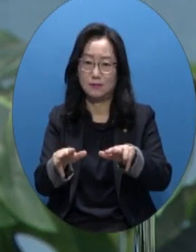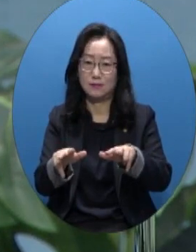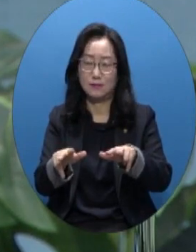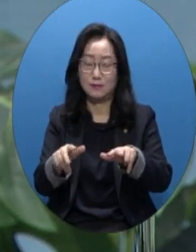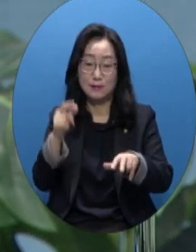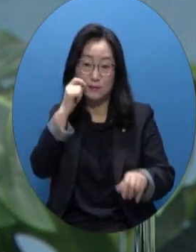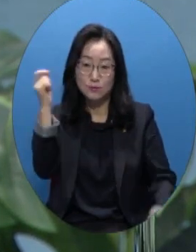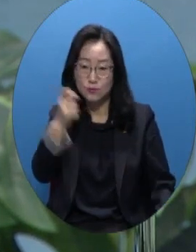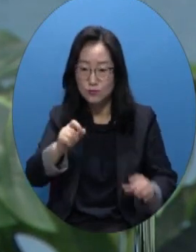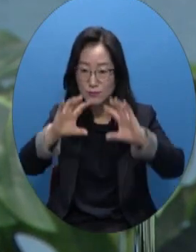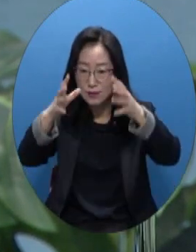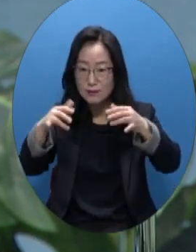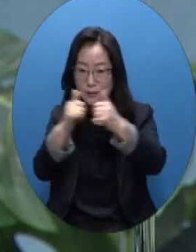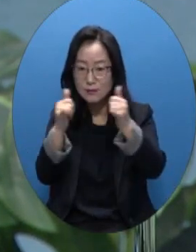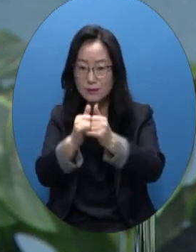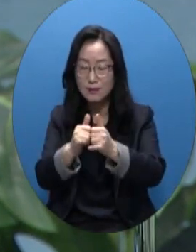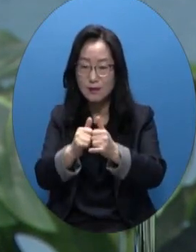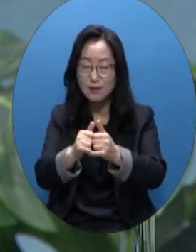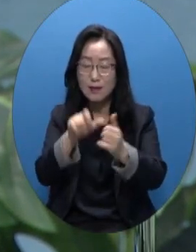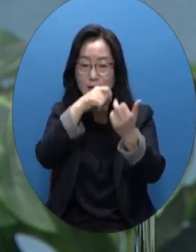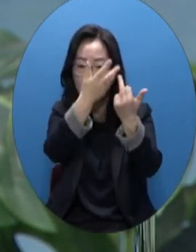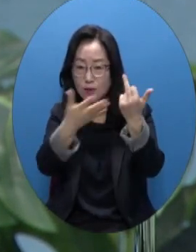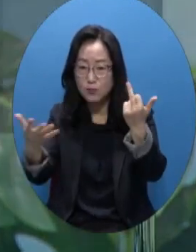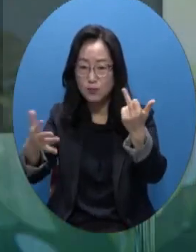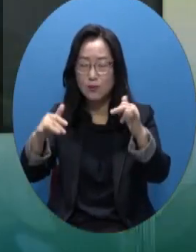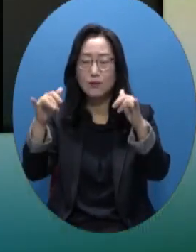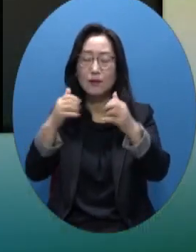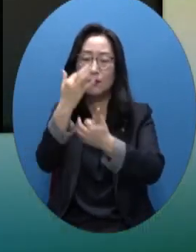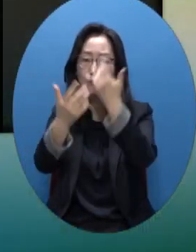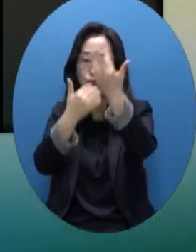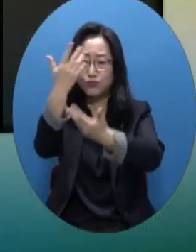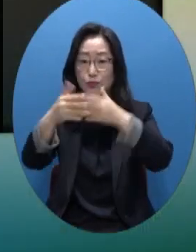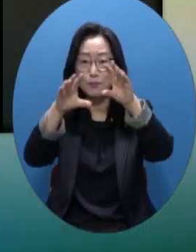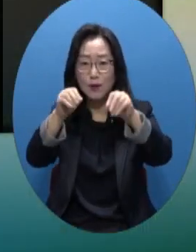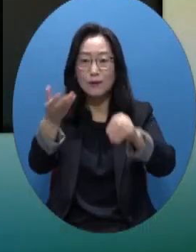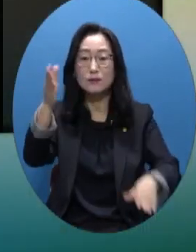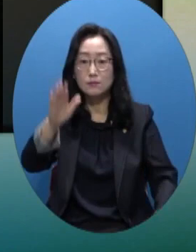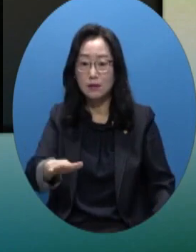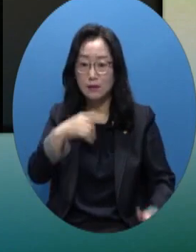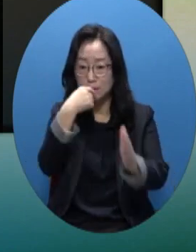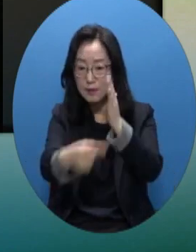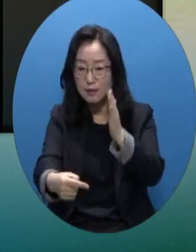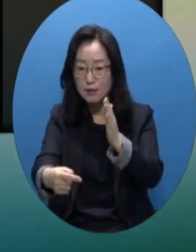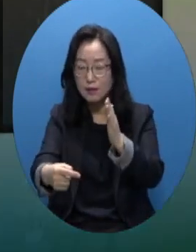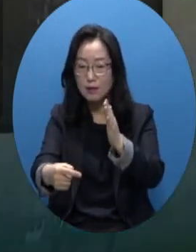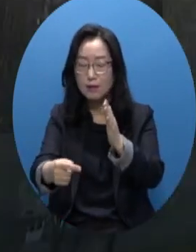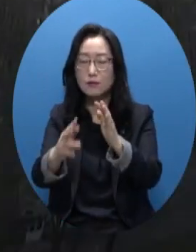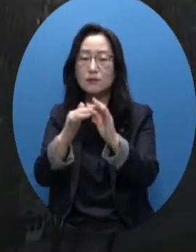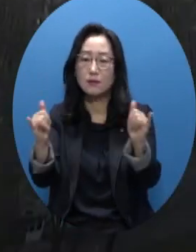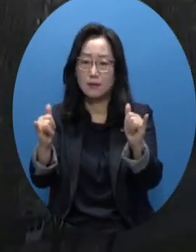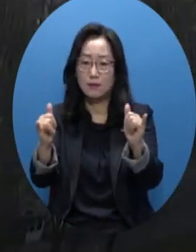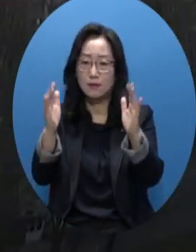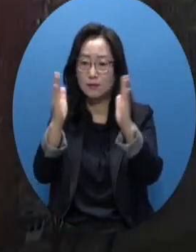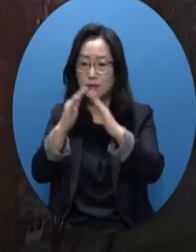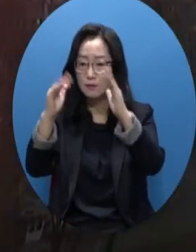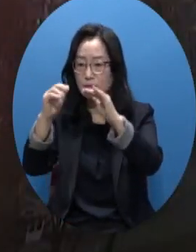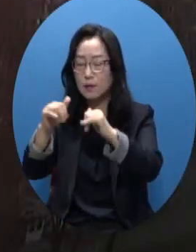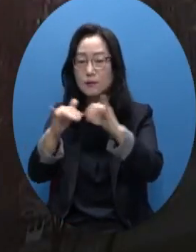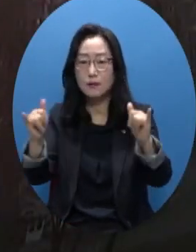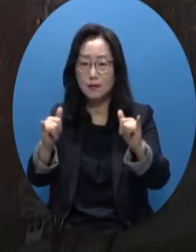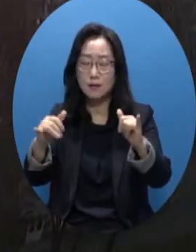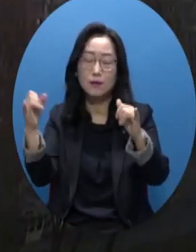우크라이나 전쟁이 또 강원도 산불이 이제 끝이 많은 그 많은 이재민 들 또 전재 우려내서